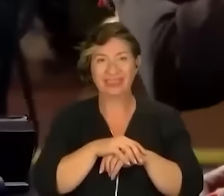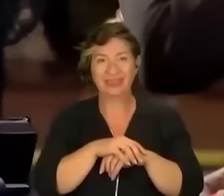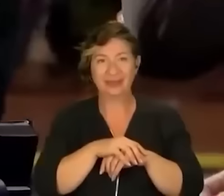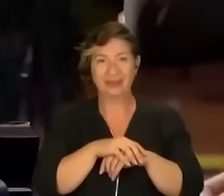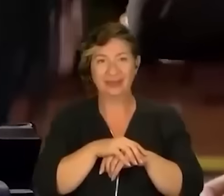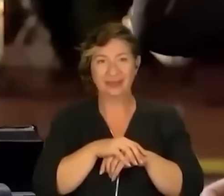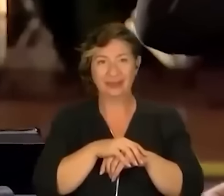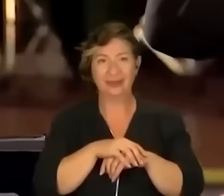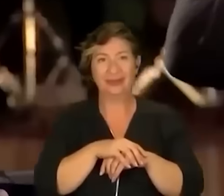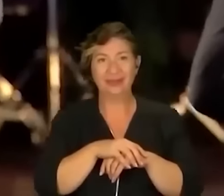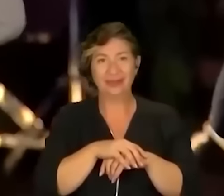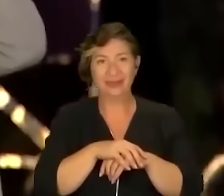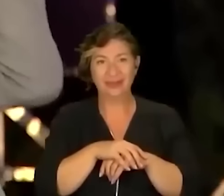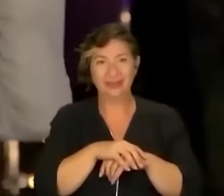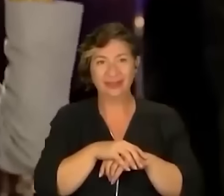Bence çok iyi.